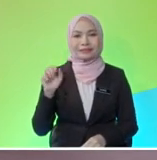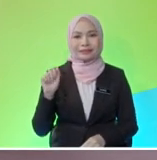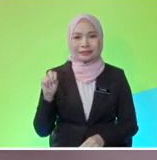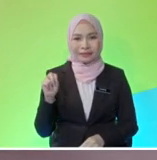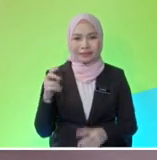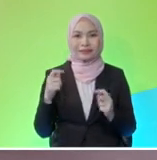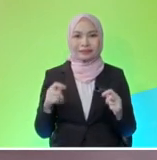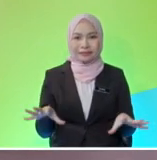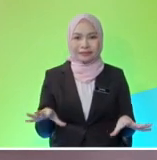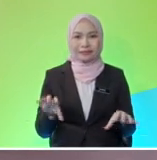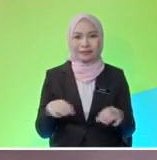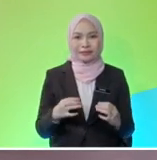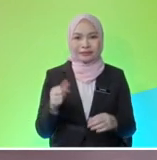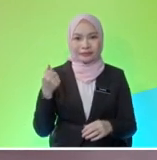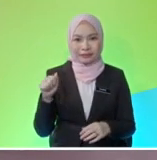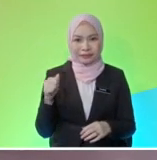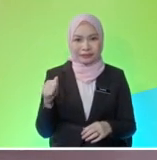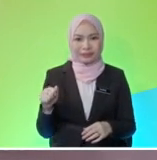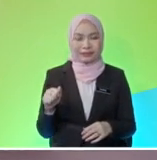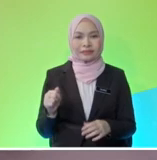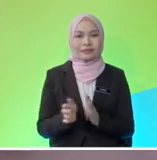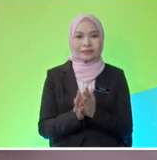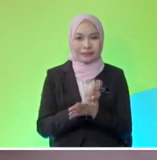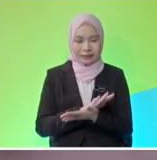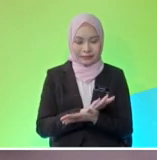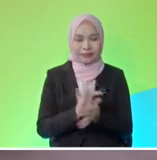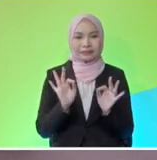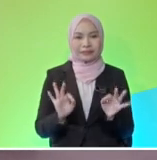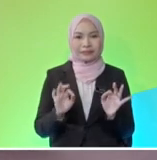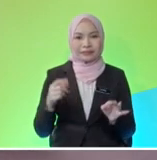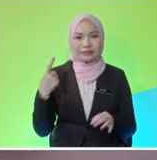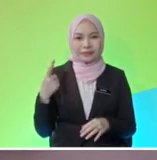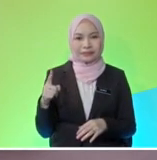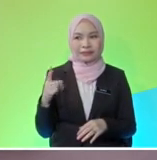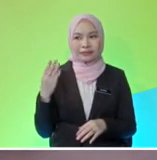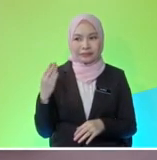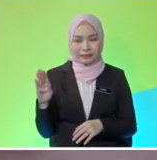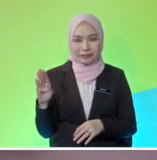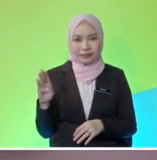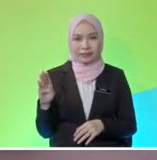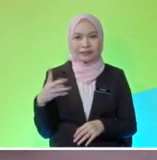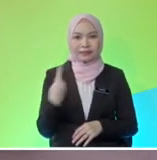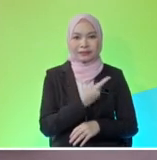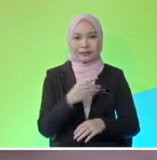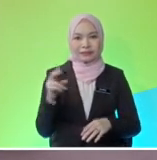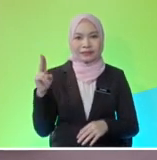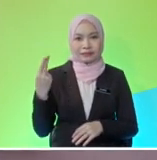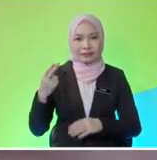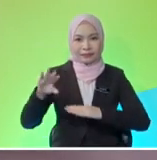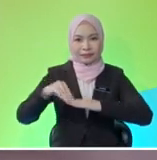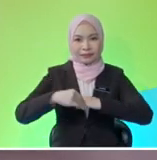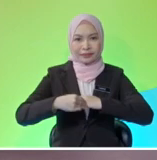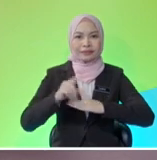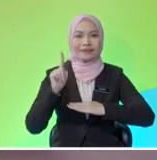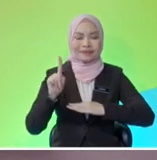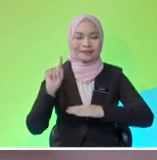10 tu dia akan jadi belas. Belas ni kita tambah je depan dia. Satu ni, satu ni. Ha, contohnya ini 11, depan dia kita dah tambah satu.